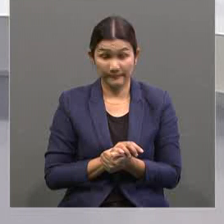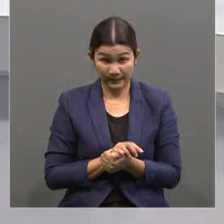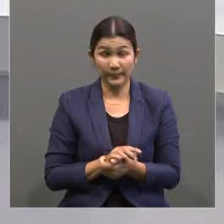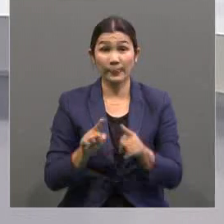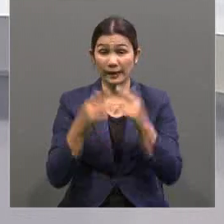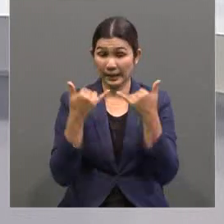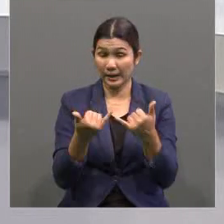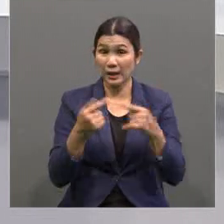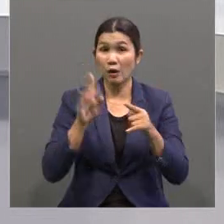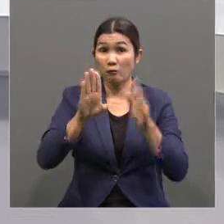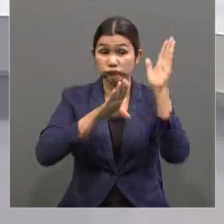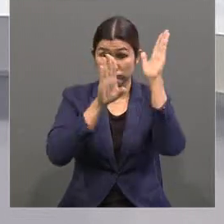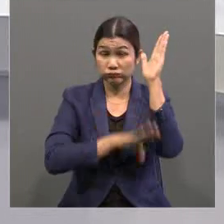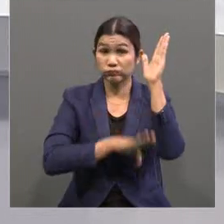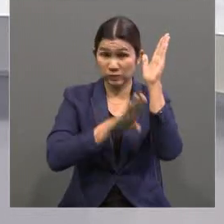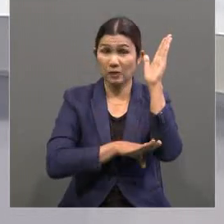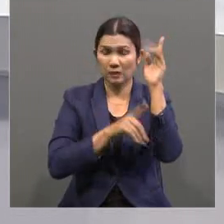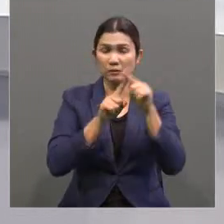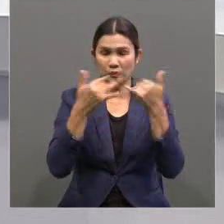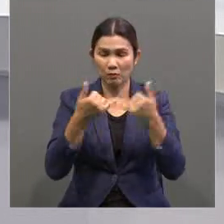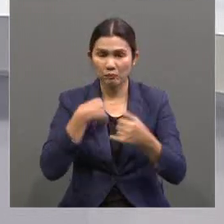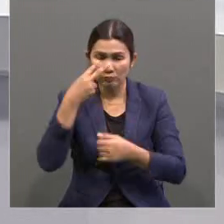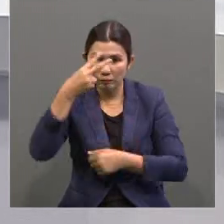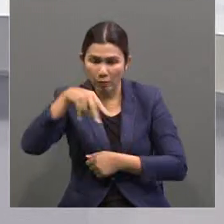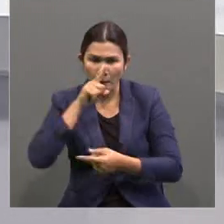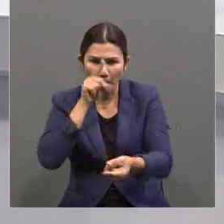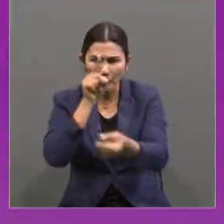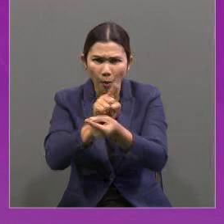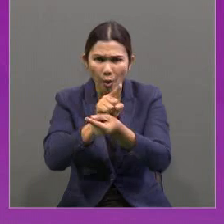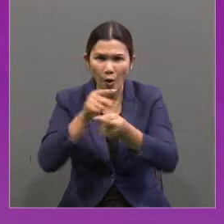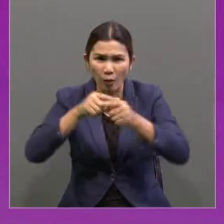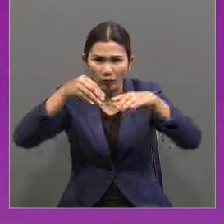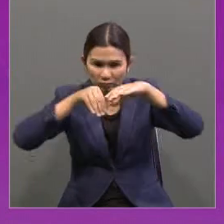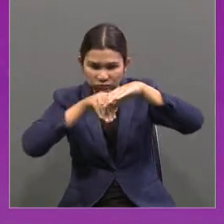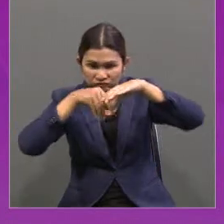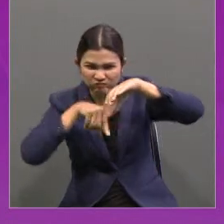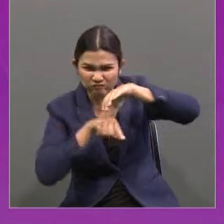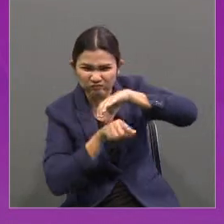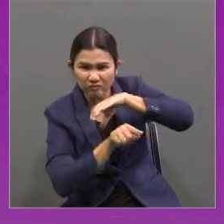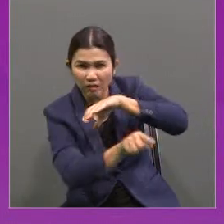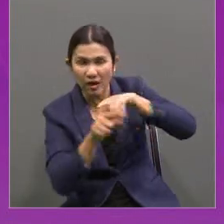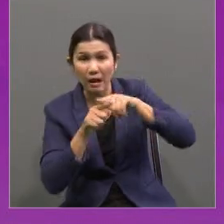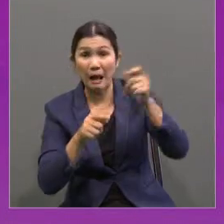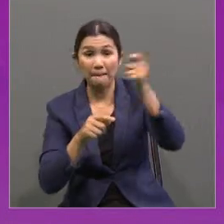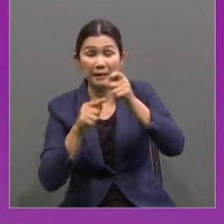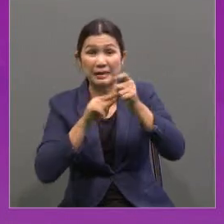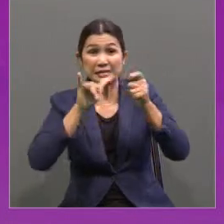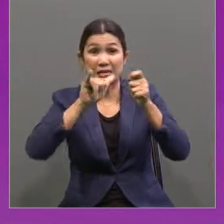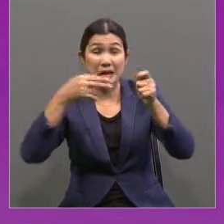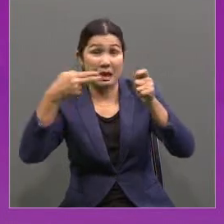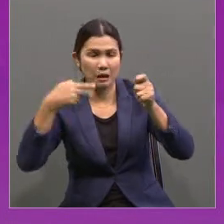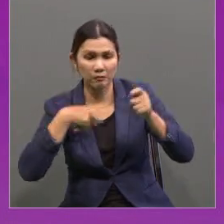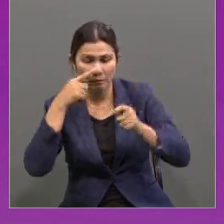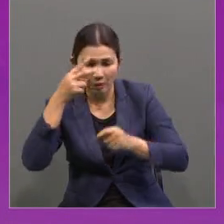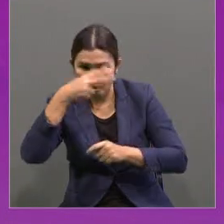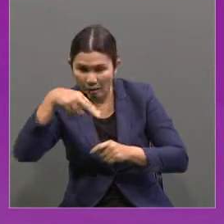ส่วนสถานการณ์ในพื้นที่ภาคใต้นะครับเจ้าหน้าที่ก็ตรวจพบหลุมขุดเจาะถนนนะครับในพื้นที่อำเภอยะหาระหว่างออกลาด